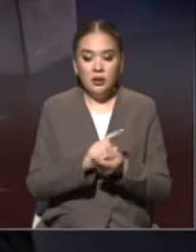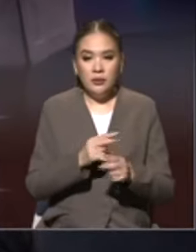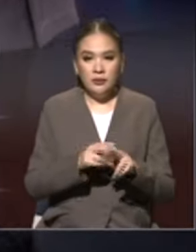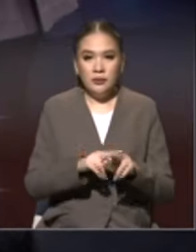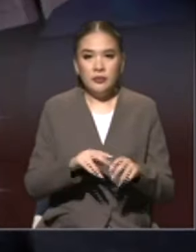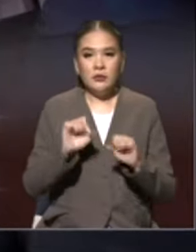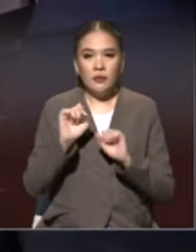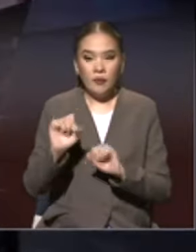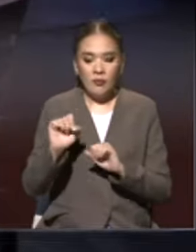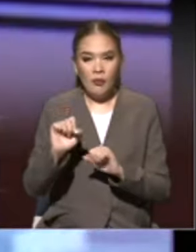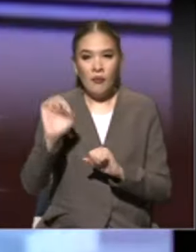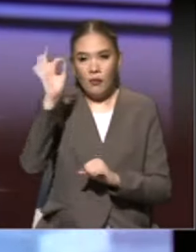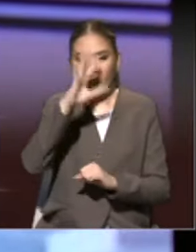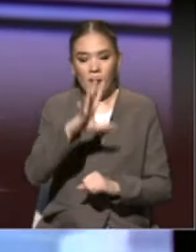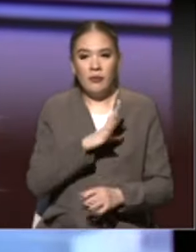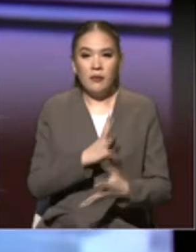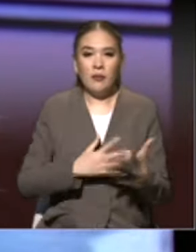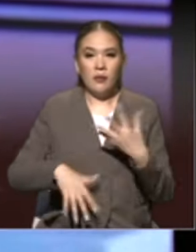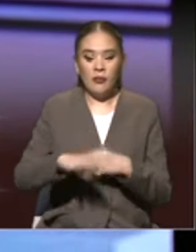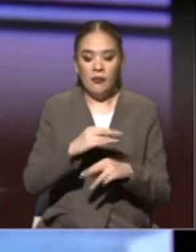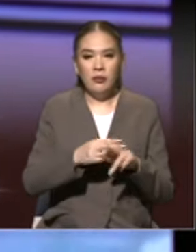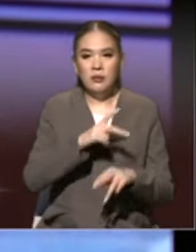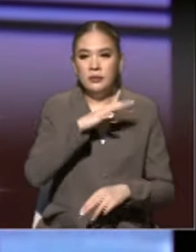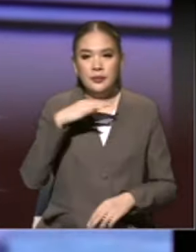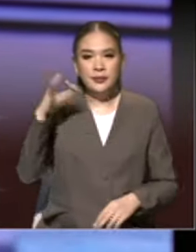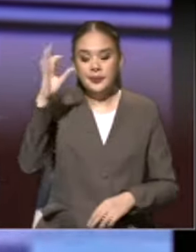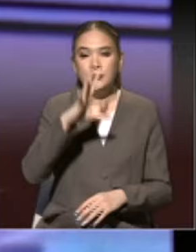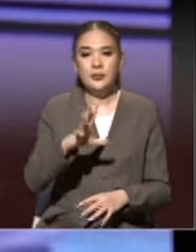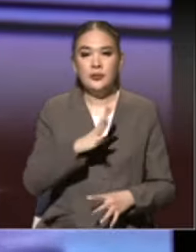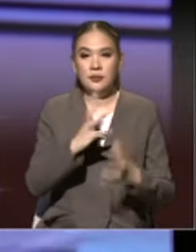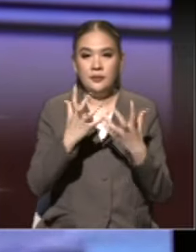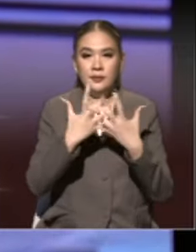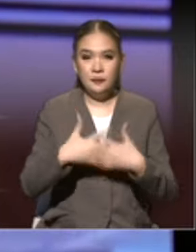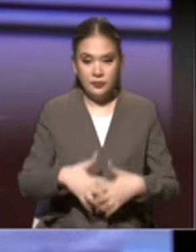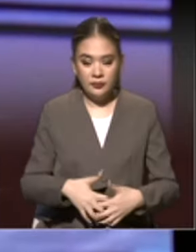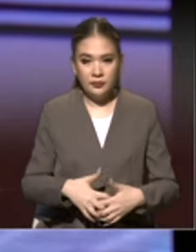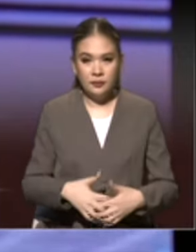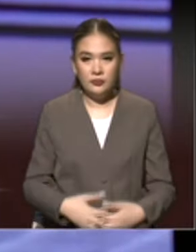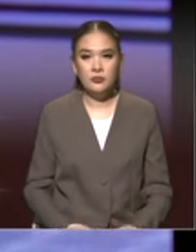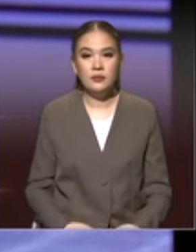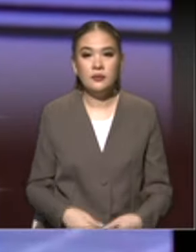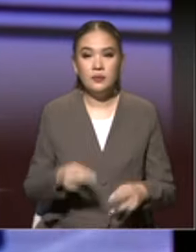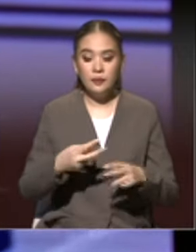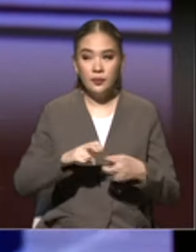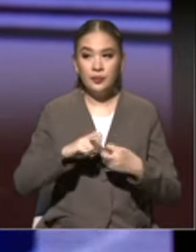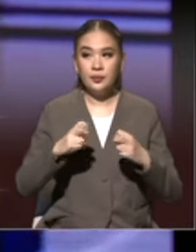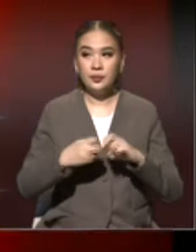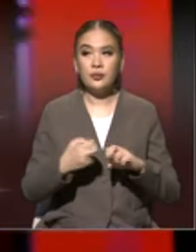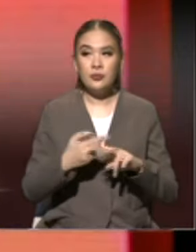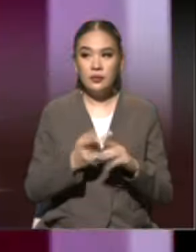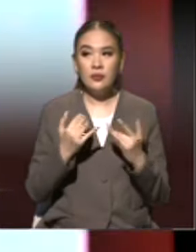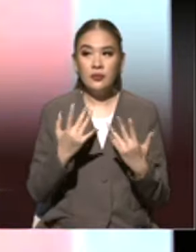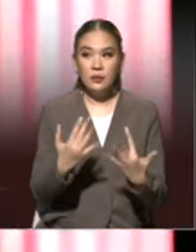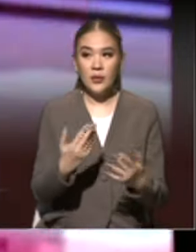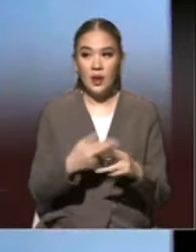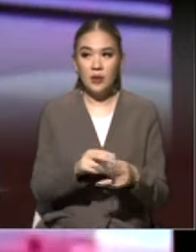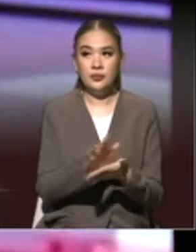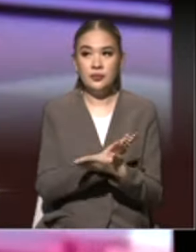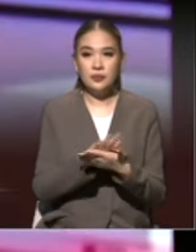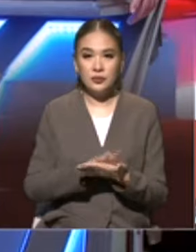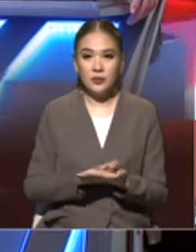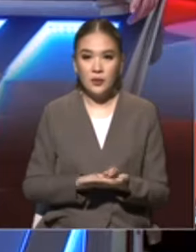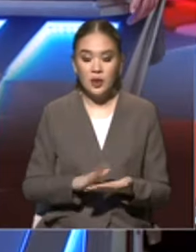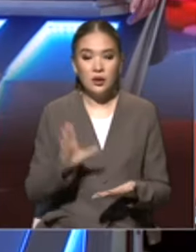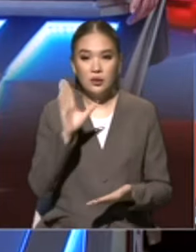өнімді қорғаймыз дейміз, бірақ бүкіл көп деген мынау қара схемалардың бәрі сол жақта жатыр да. Сол мәселеге біз қаншалықты тазалық қоя